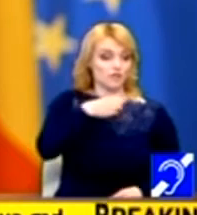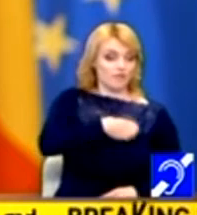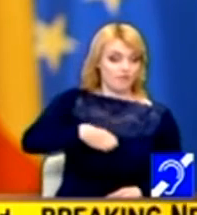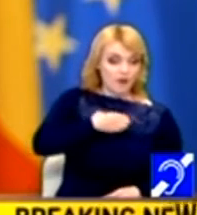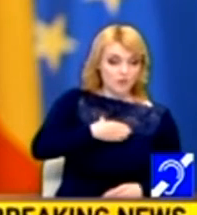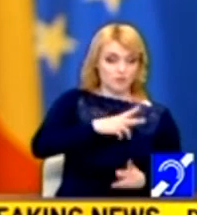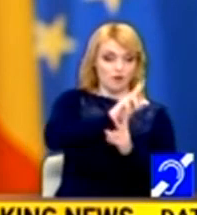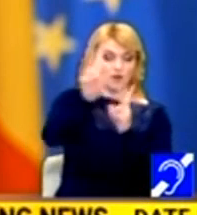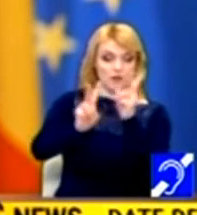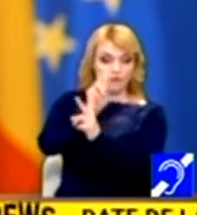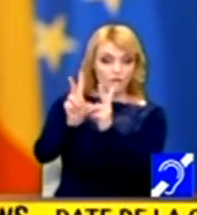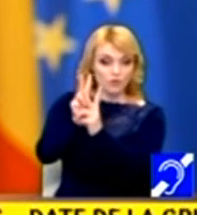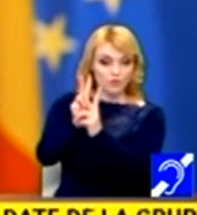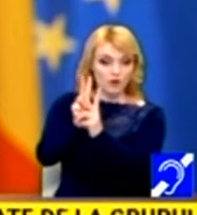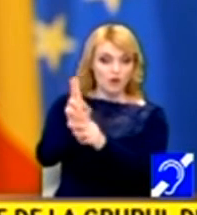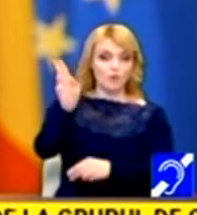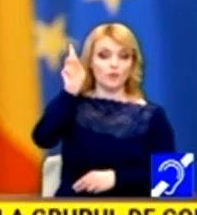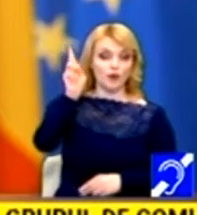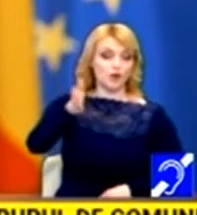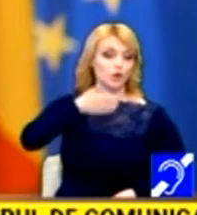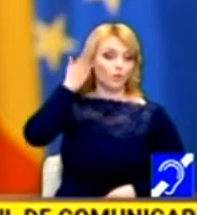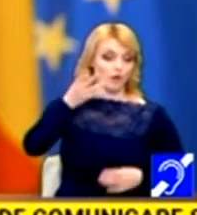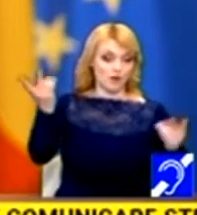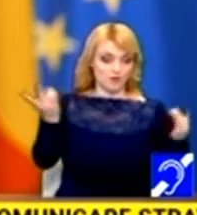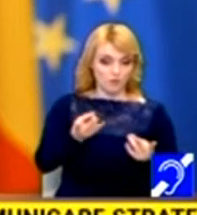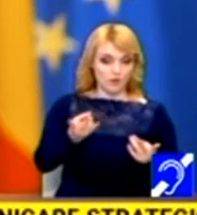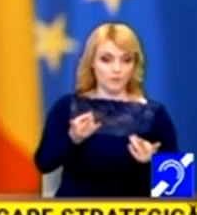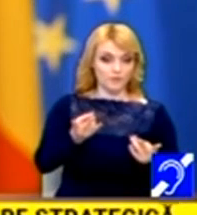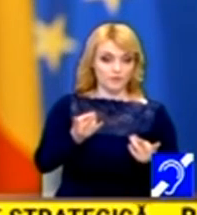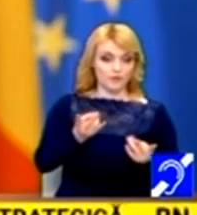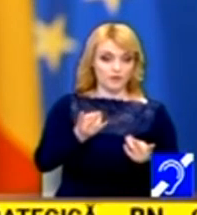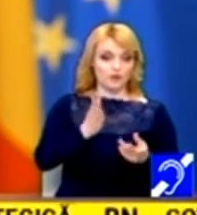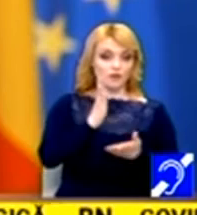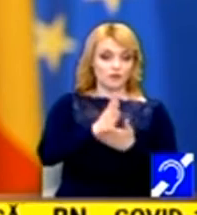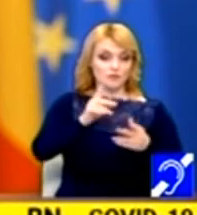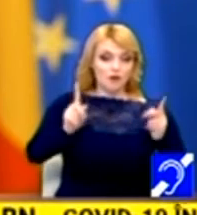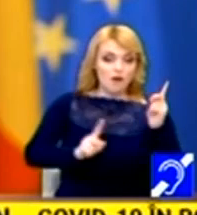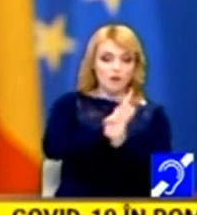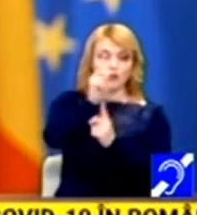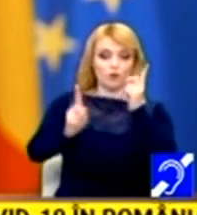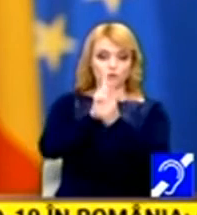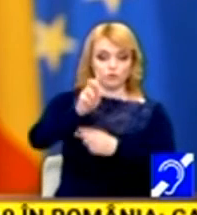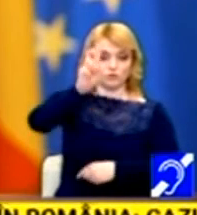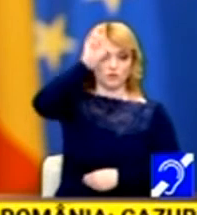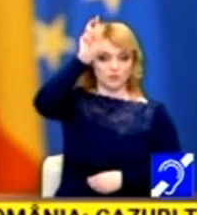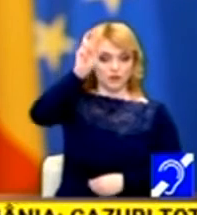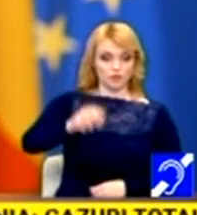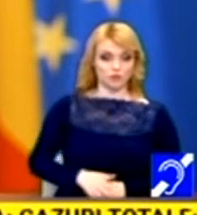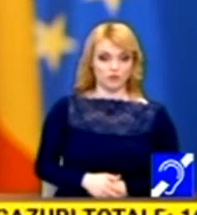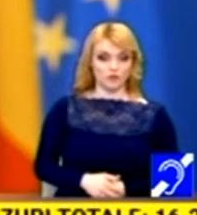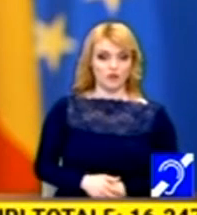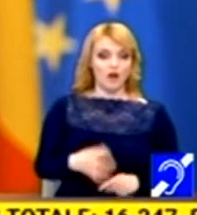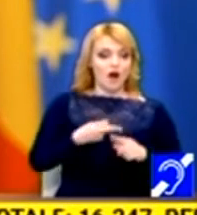importantă reformă de care România are nevoie este reconstrucția statului. Este